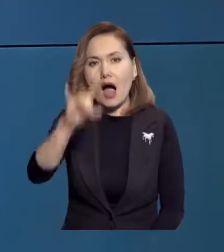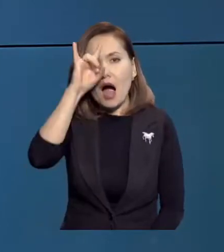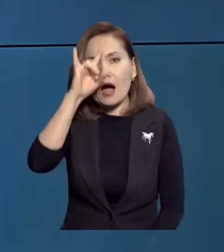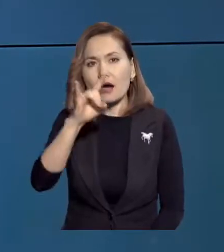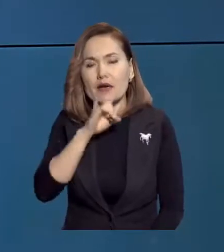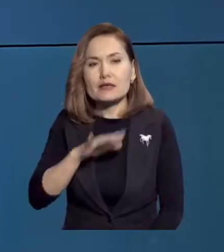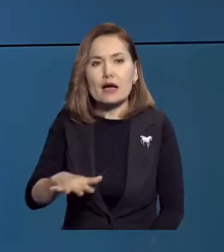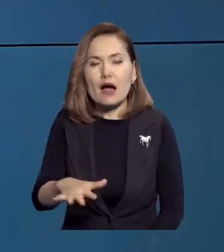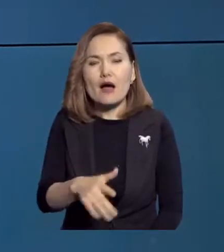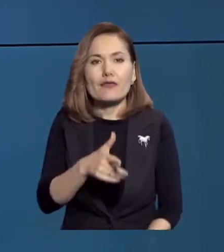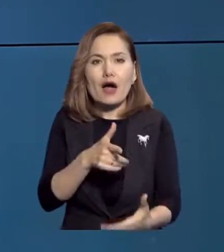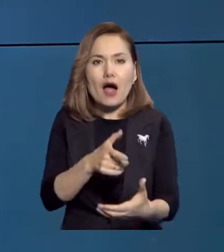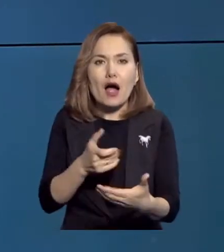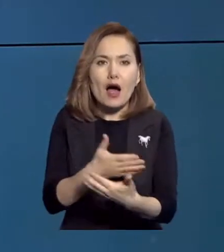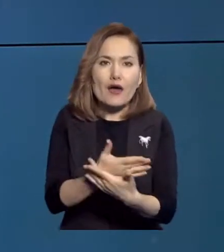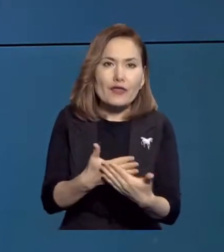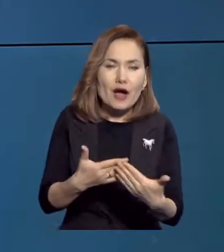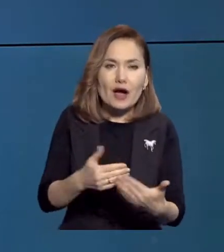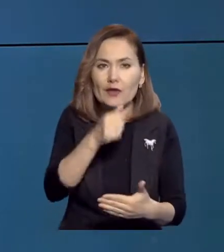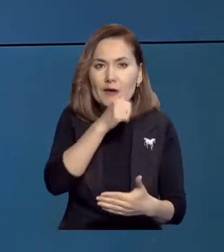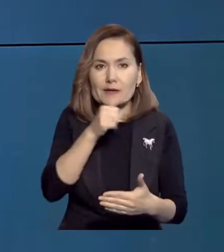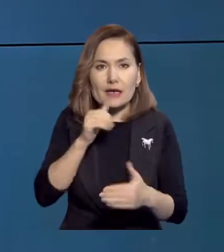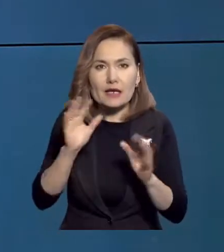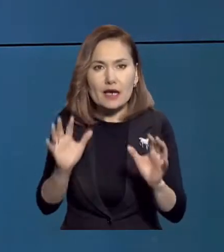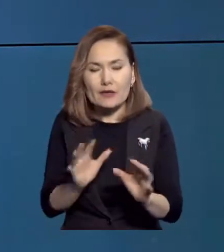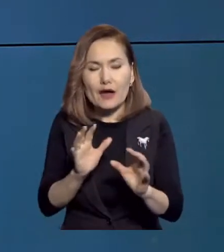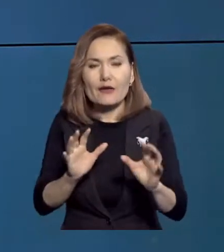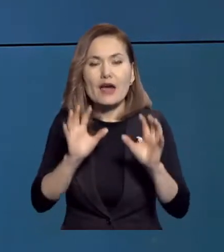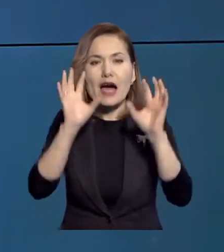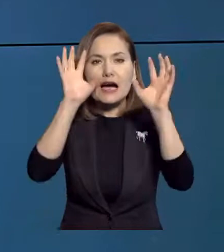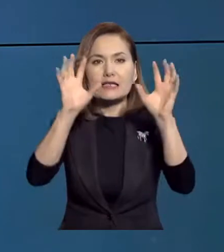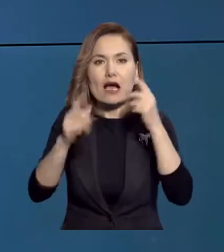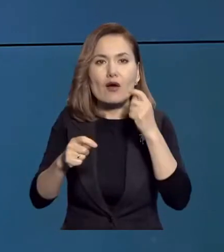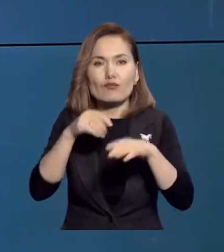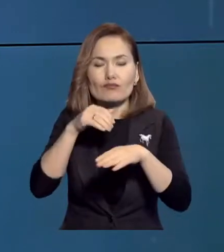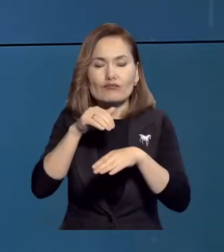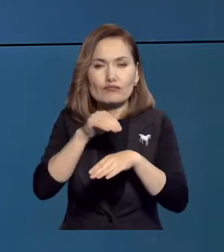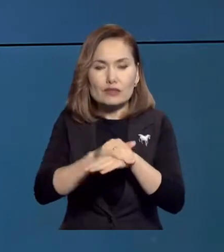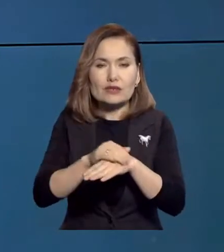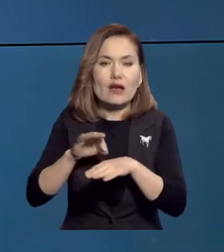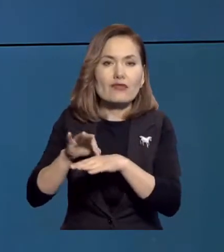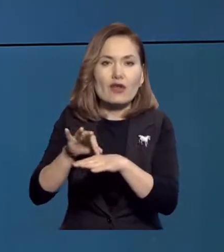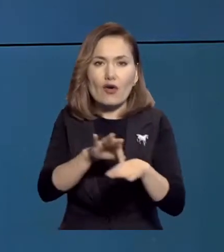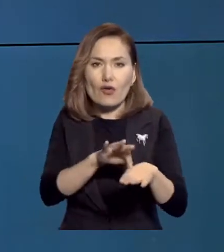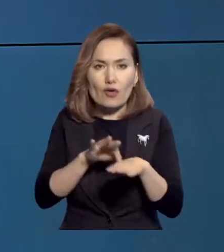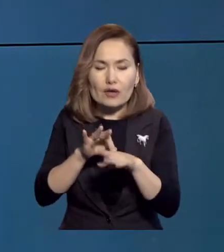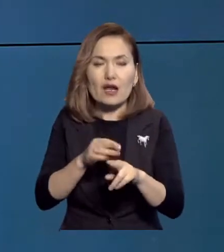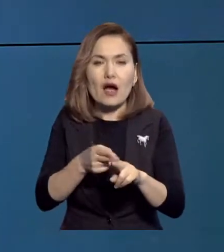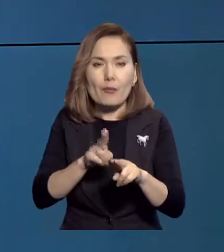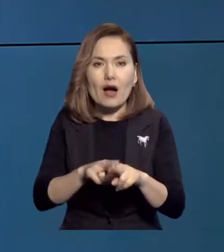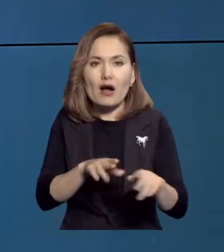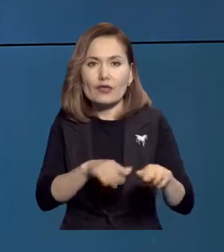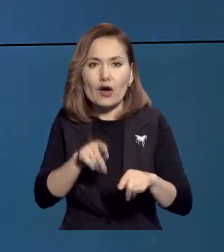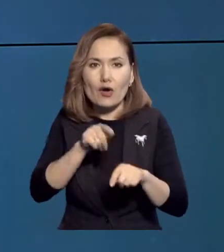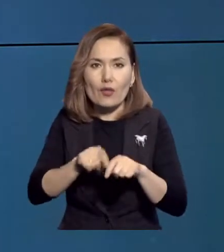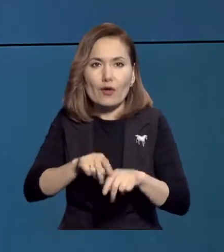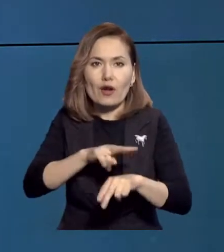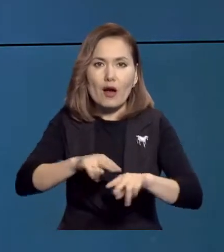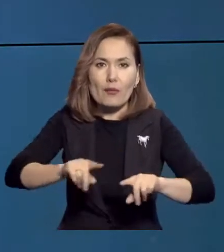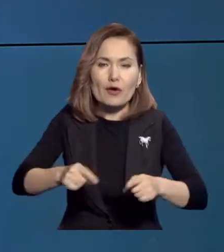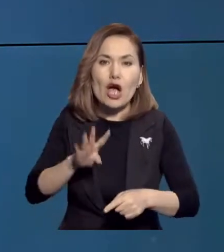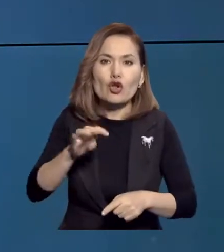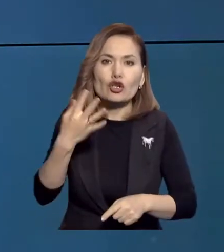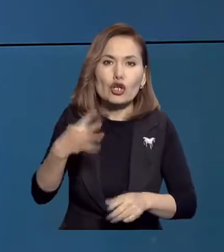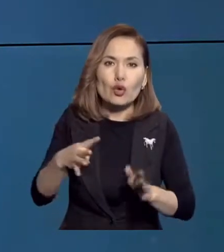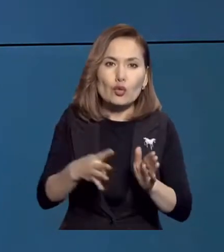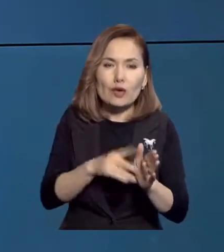Ел аумағында атыс қаруын сақтау мен оны заңсыз алып жүруге қатысты профилактикалық іс-шара өтіп жатыр. Оның аясында 459